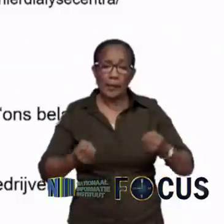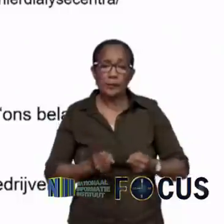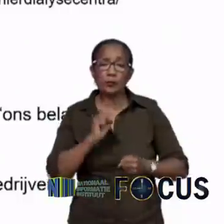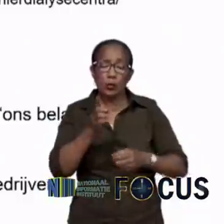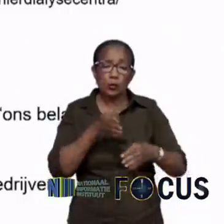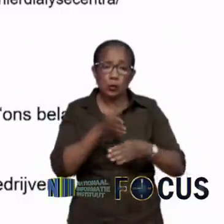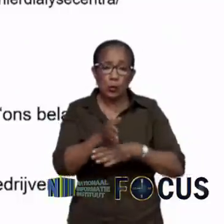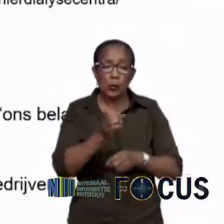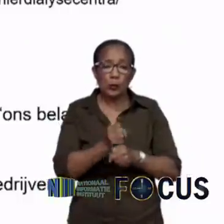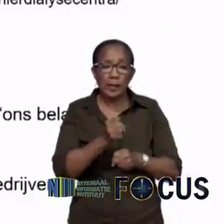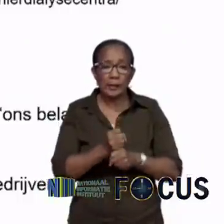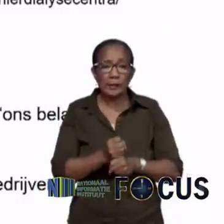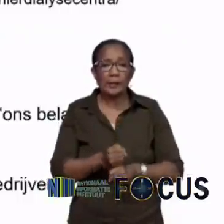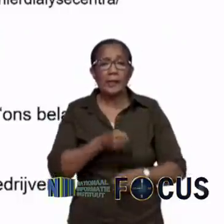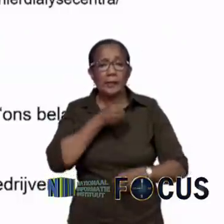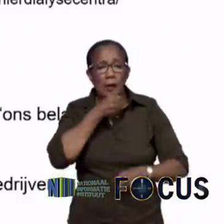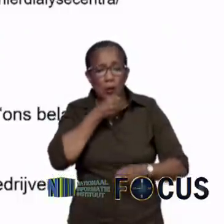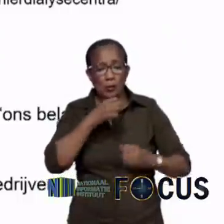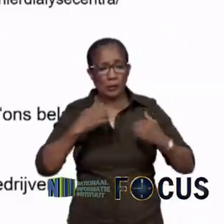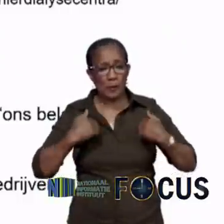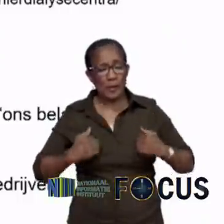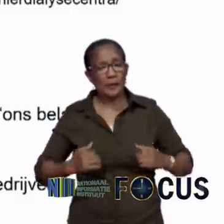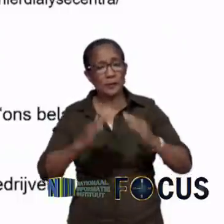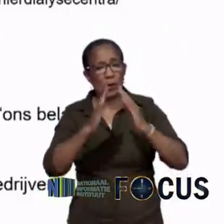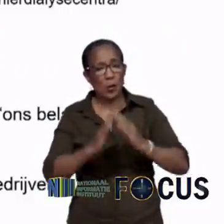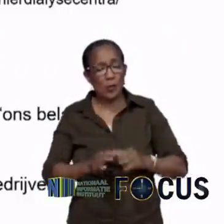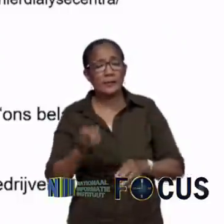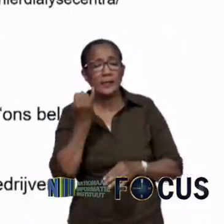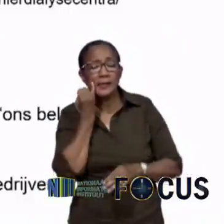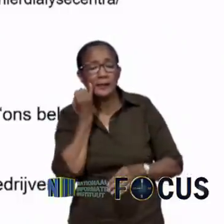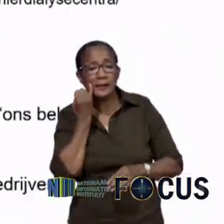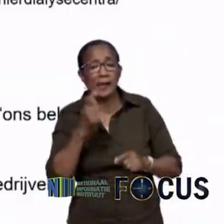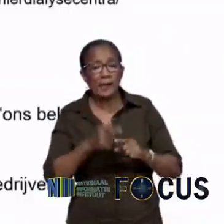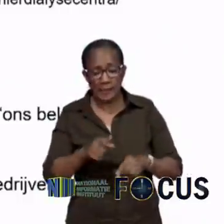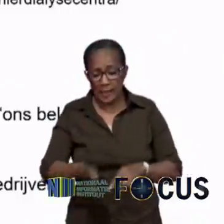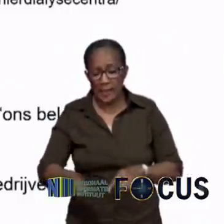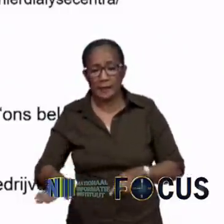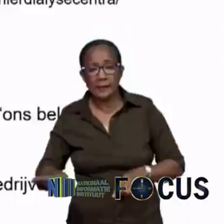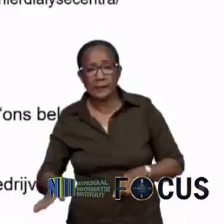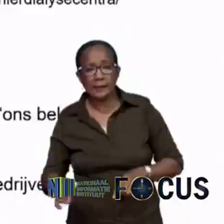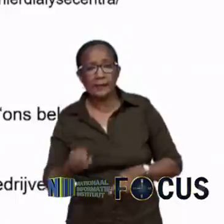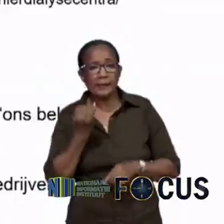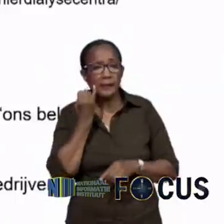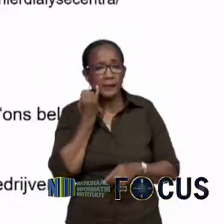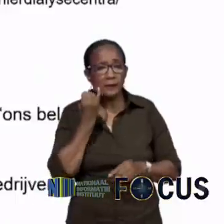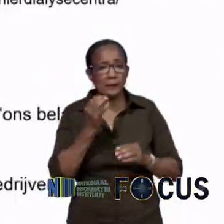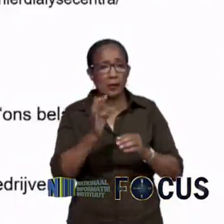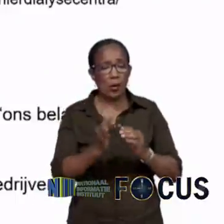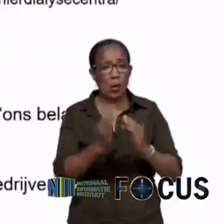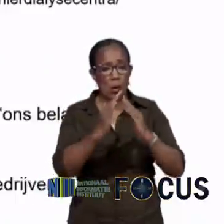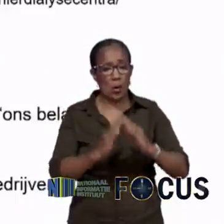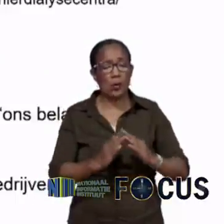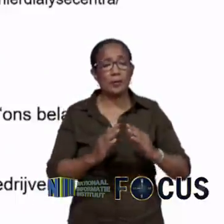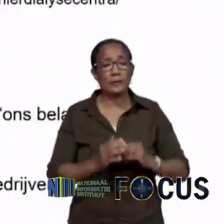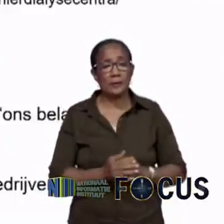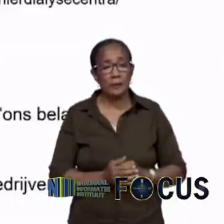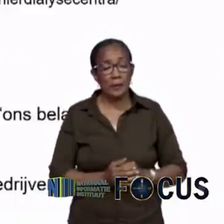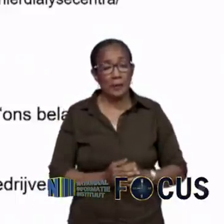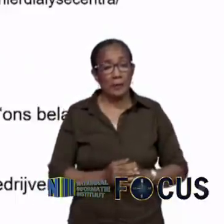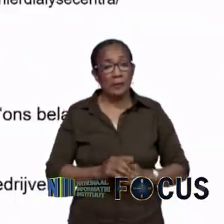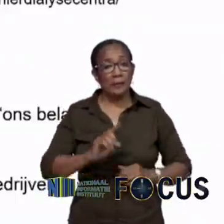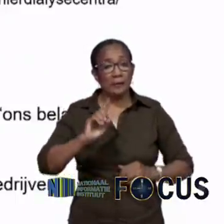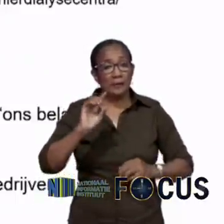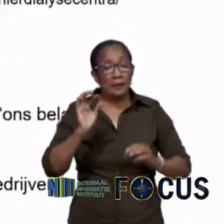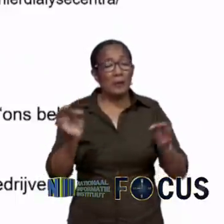roken door naar de bejaarden te huizen, de internaten naar de kinderen te huis. De vitale afdeling voor